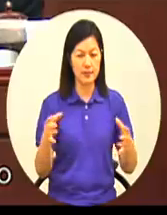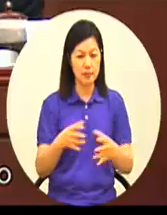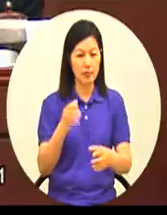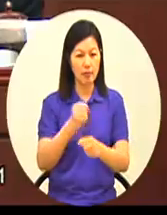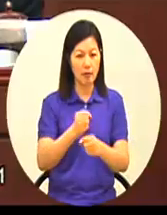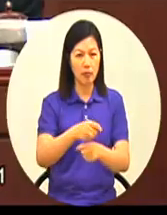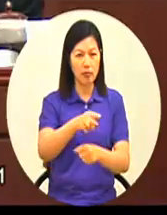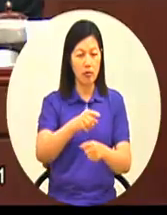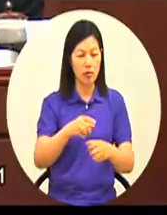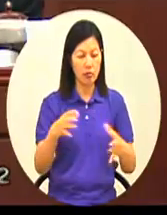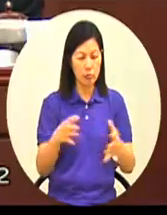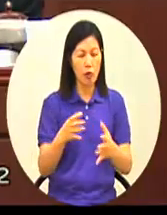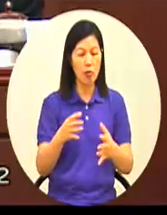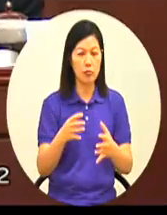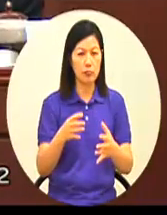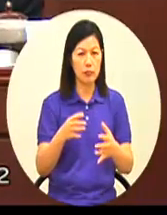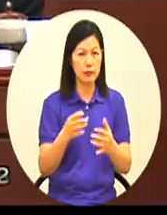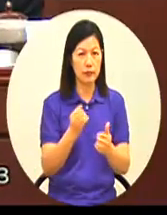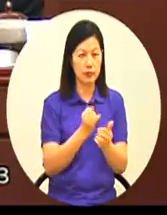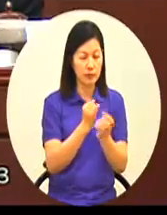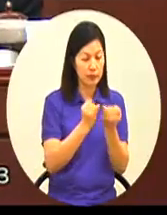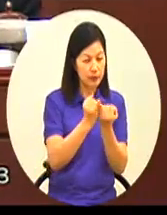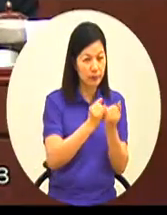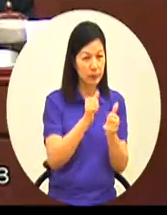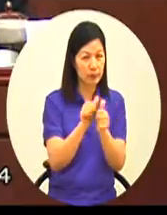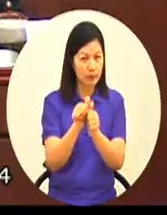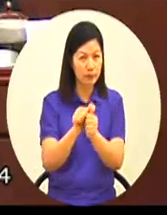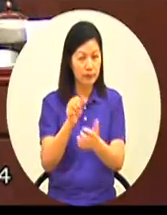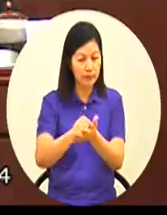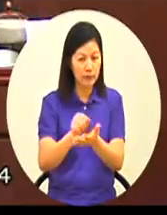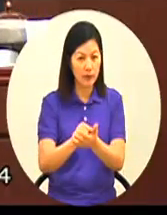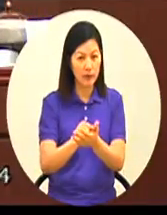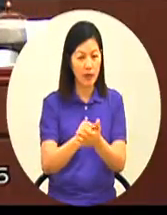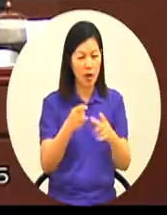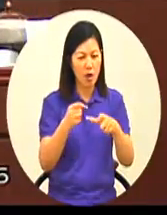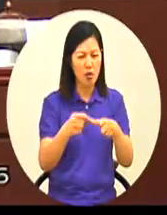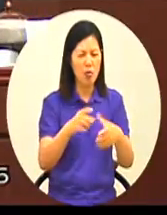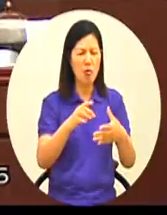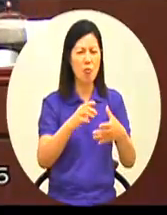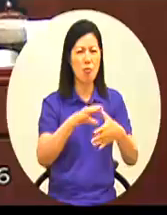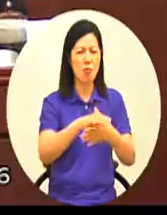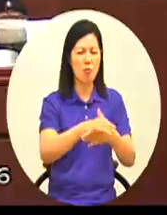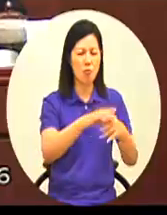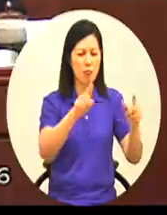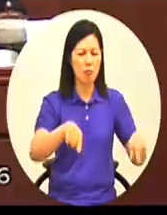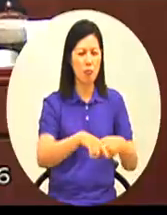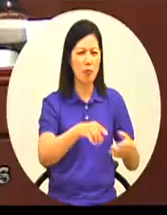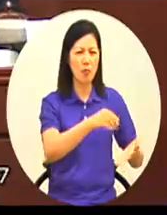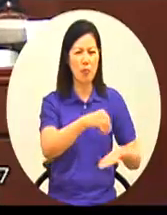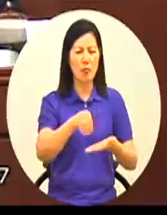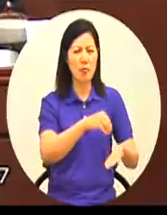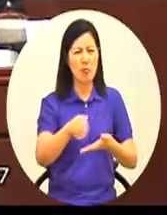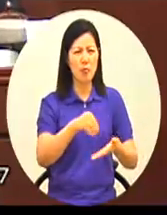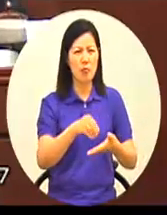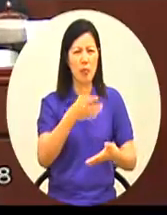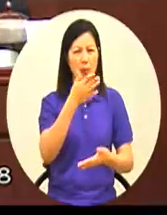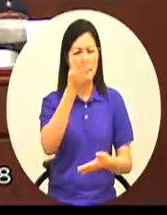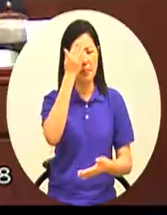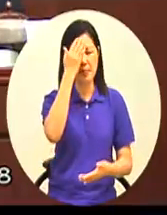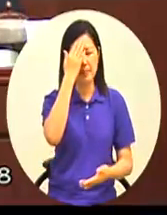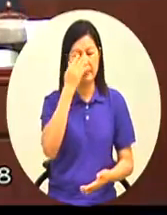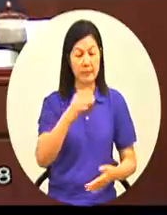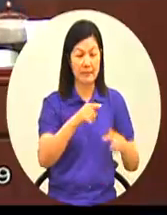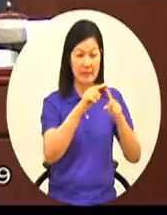住迹，当然我们知道今天我不可能每天都带着那个公文书到处跑来跑去，甚至那一张纸可